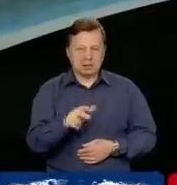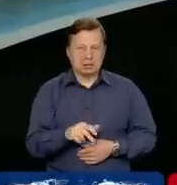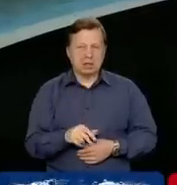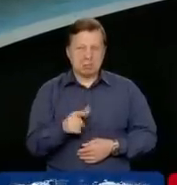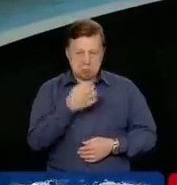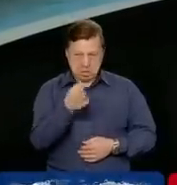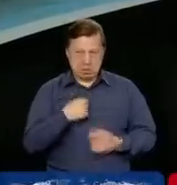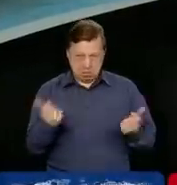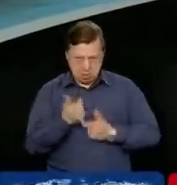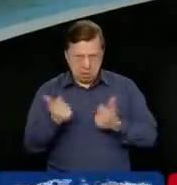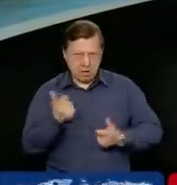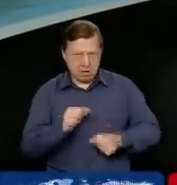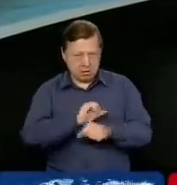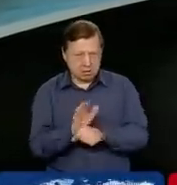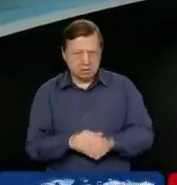Dziękuję.